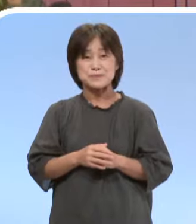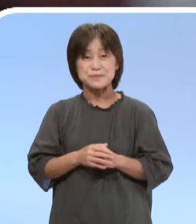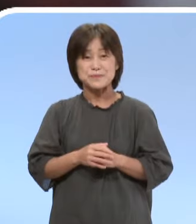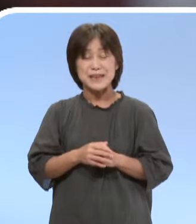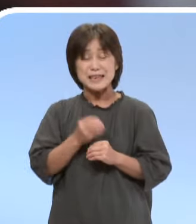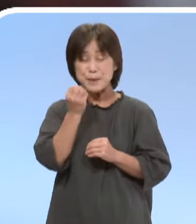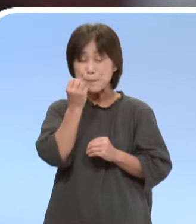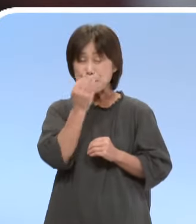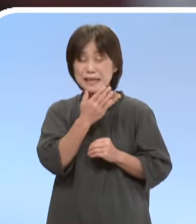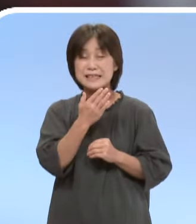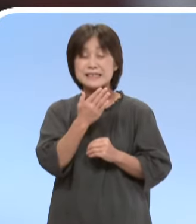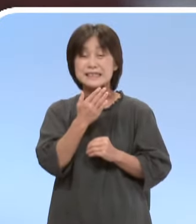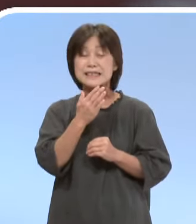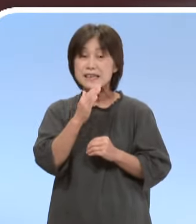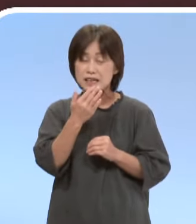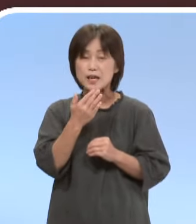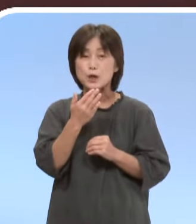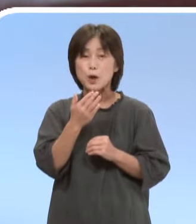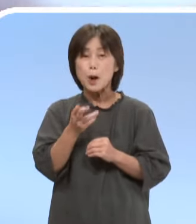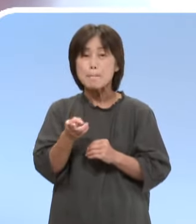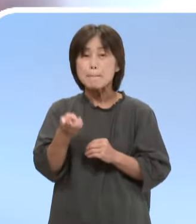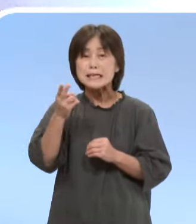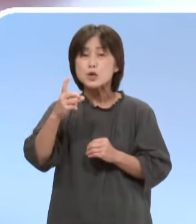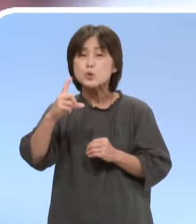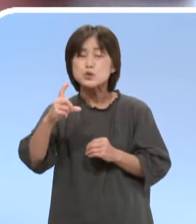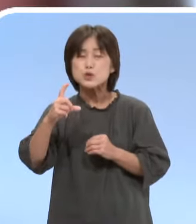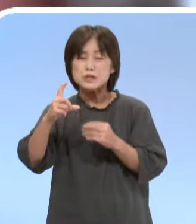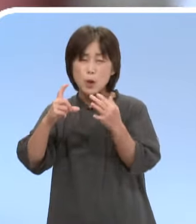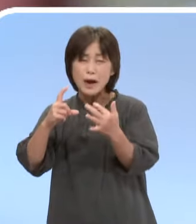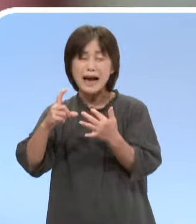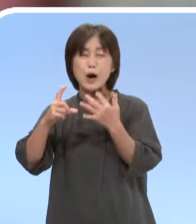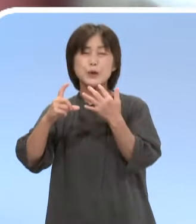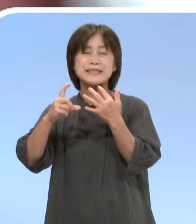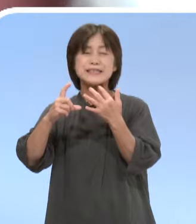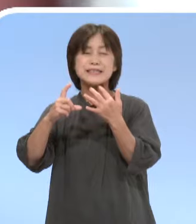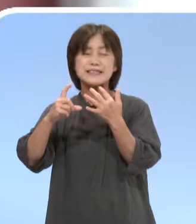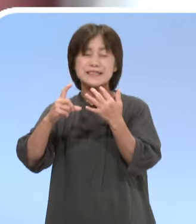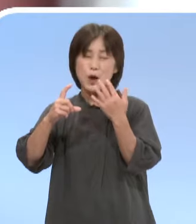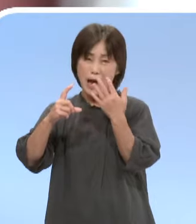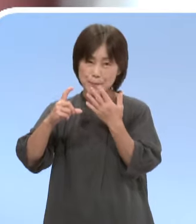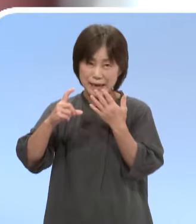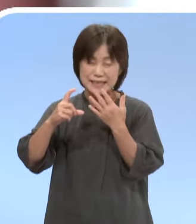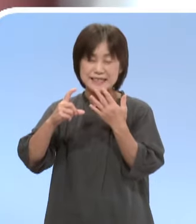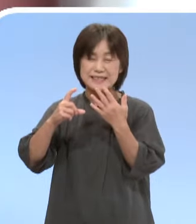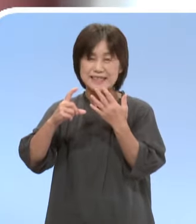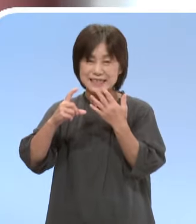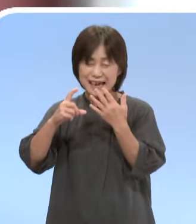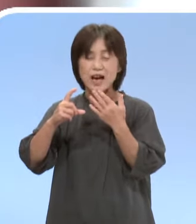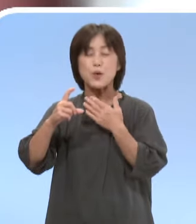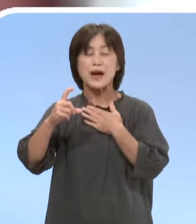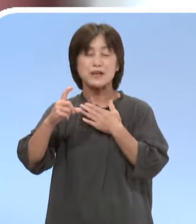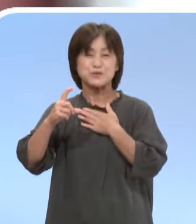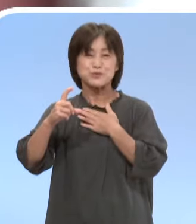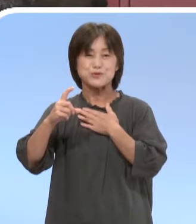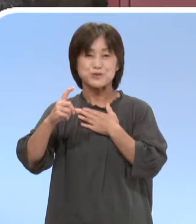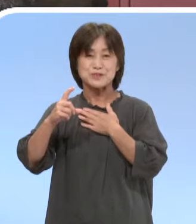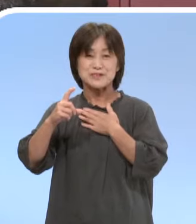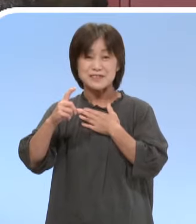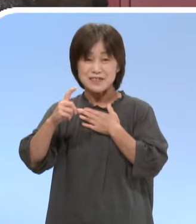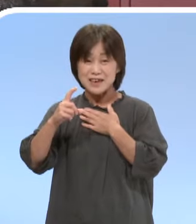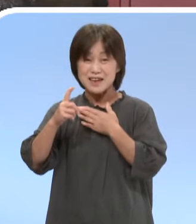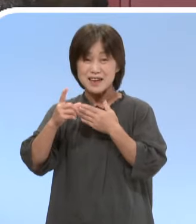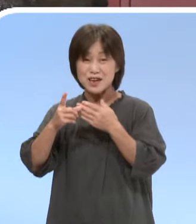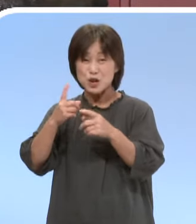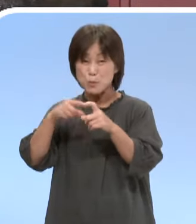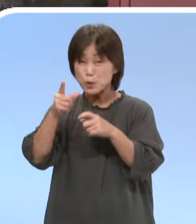うん、さっぱりしてる中にパッションフルーツの香りとほんのりした甘みしっかりあって、 あと